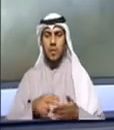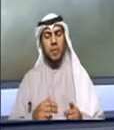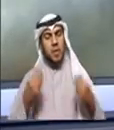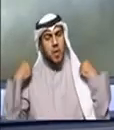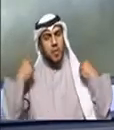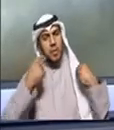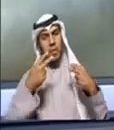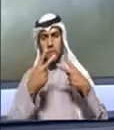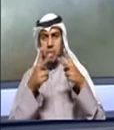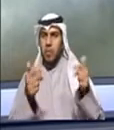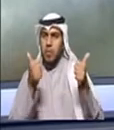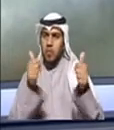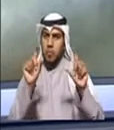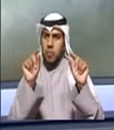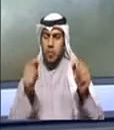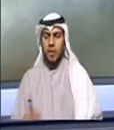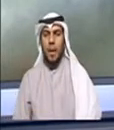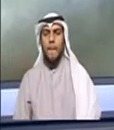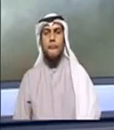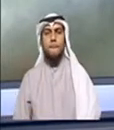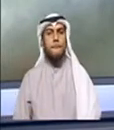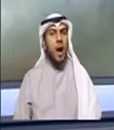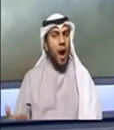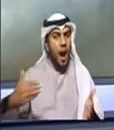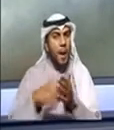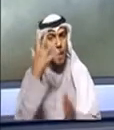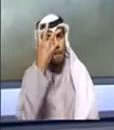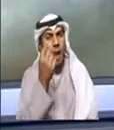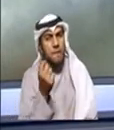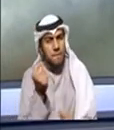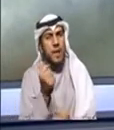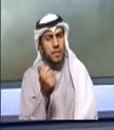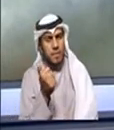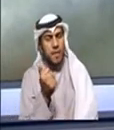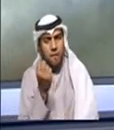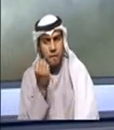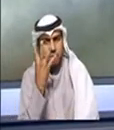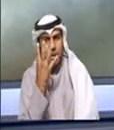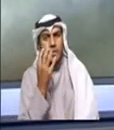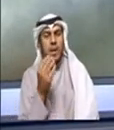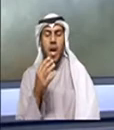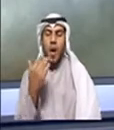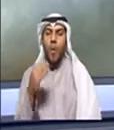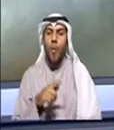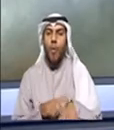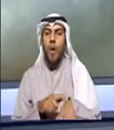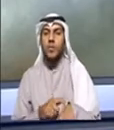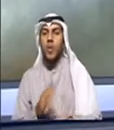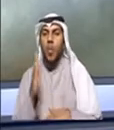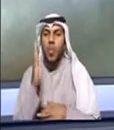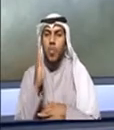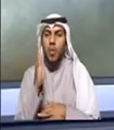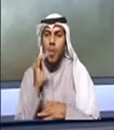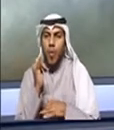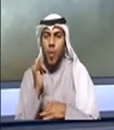الاولى درجات الحراره تكون بارده بشكل ملحوظ في الفترات المتاخره من الليل والفجر راح تستمر وانا ايضا عده ايام فقط خلال فتره الظهيره من